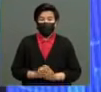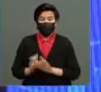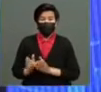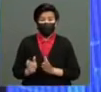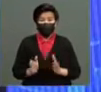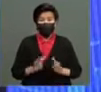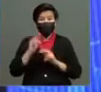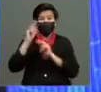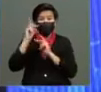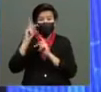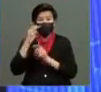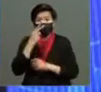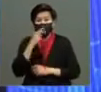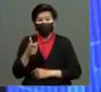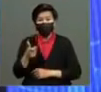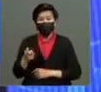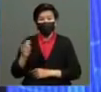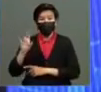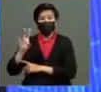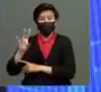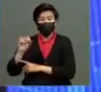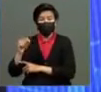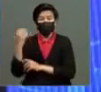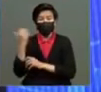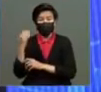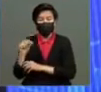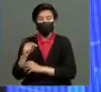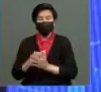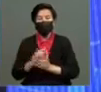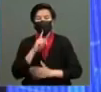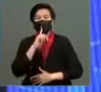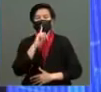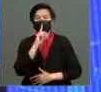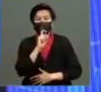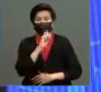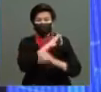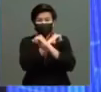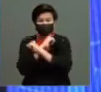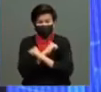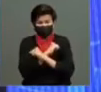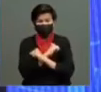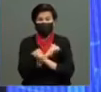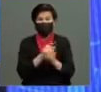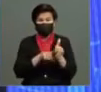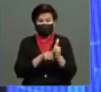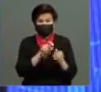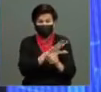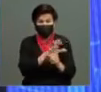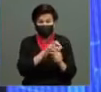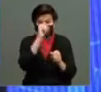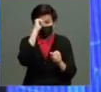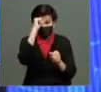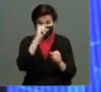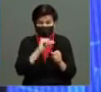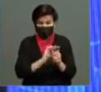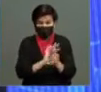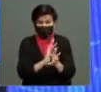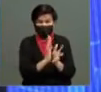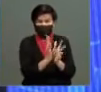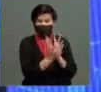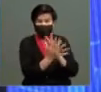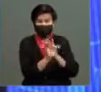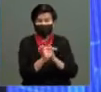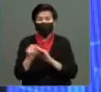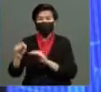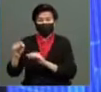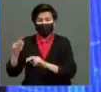มวลชนนะคะขอเริ่มที่ช่อง7ค่ะช่อง7ถามเรื่องของมาตรการเฝ้าระวังสูงสุดโควิดกลายพันธุ์สายพันธุ์อินเดียและเรื่องของการตรวจส